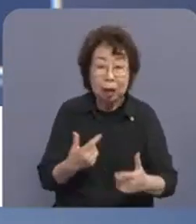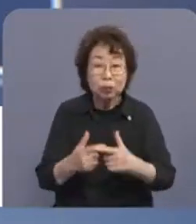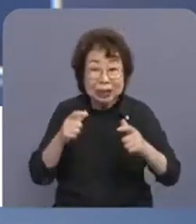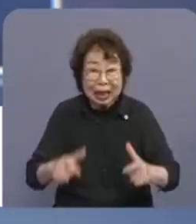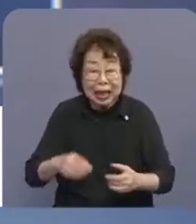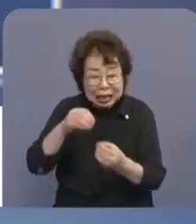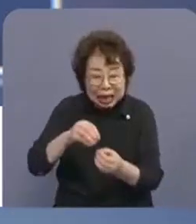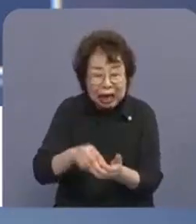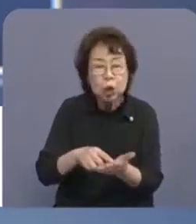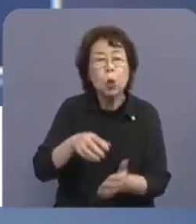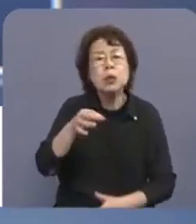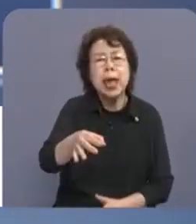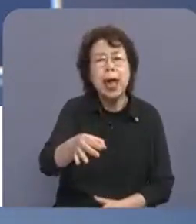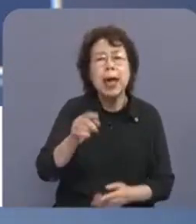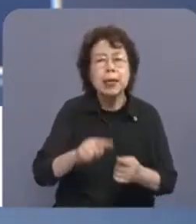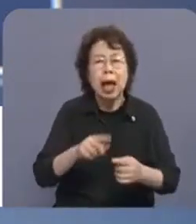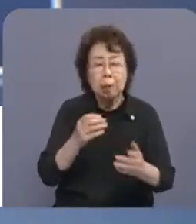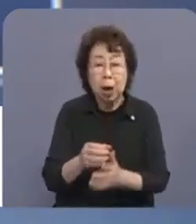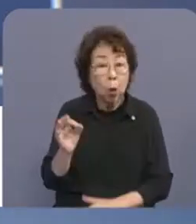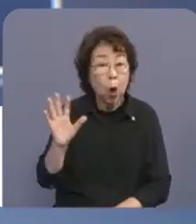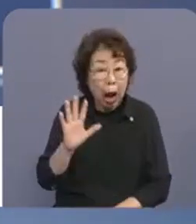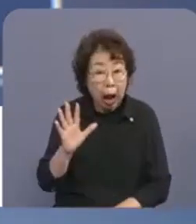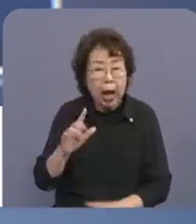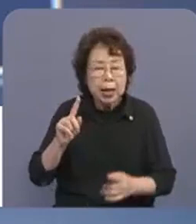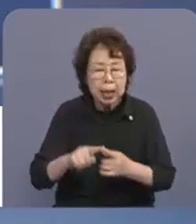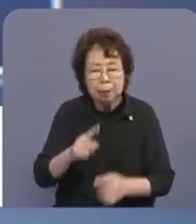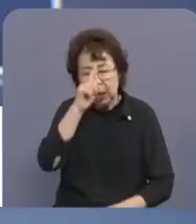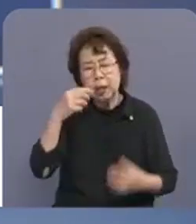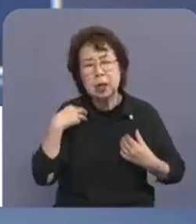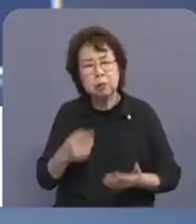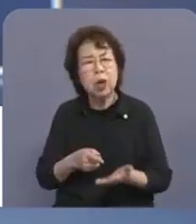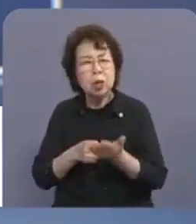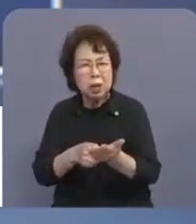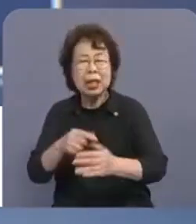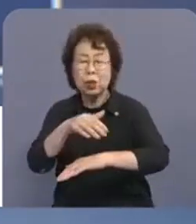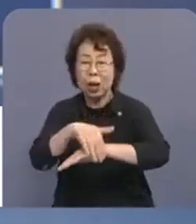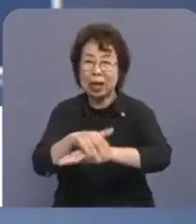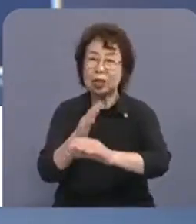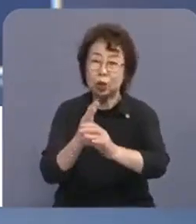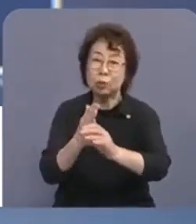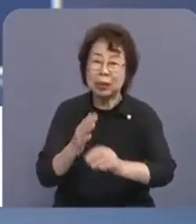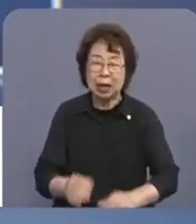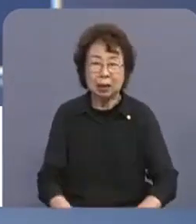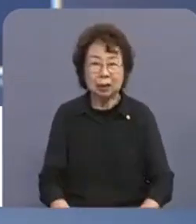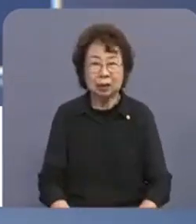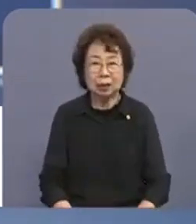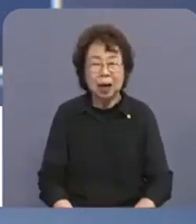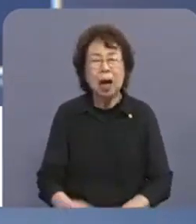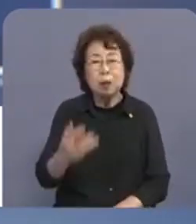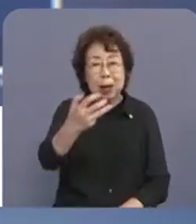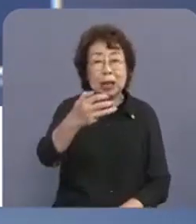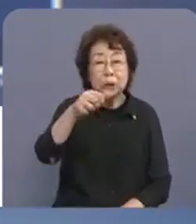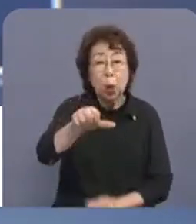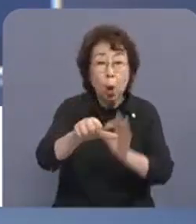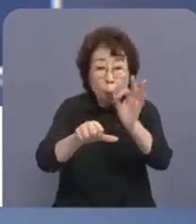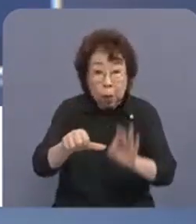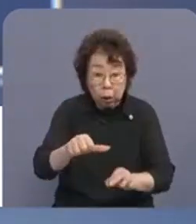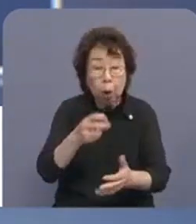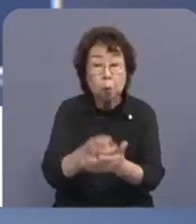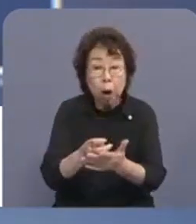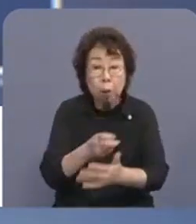상속세 지방투자공제 제도 도입을 정부에 적극 건의하기로 했습니다. 지역기업인 85%가 이